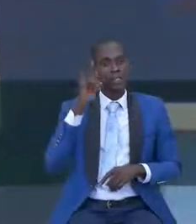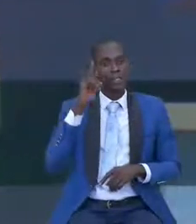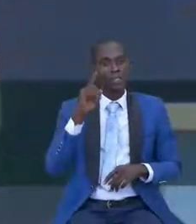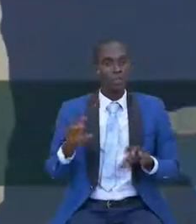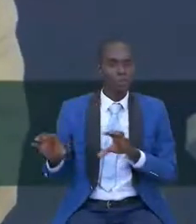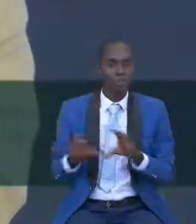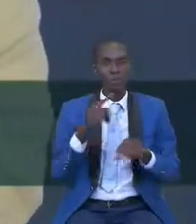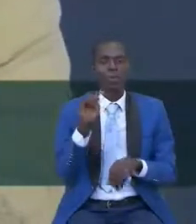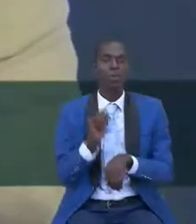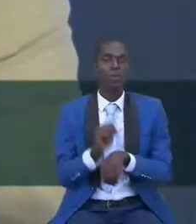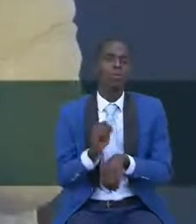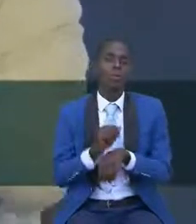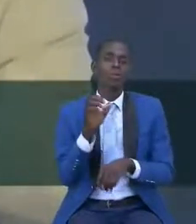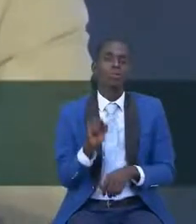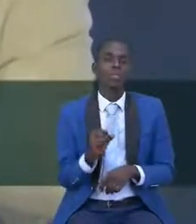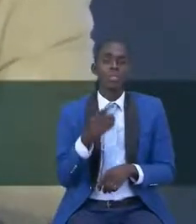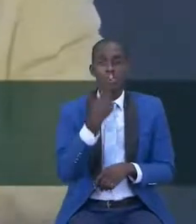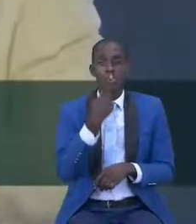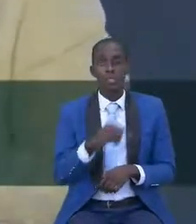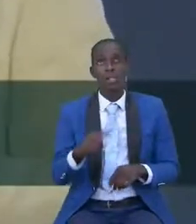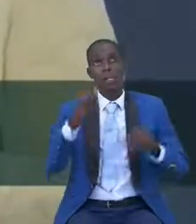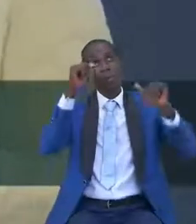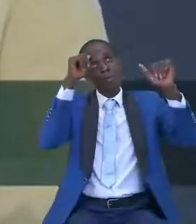lui qui fait les œuvres.